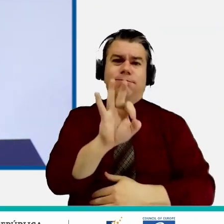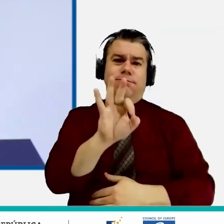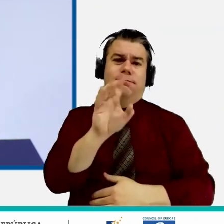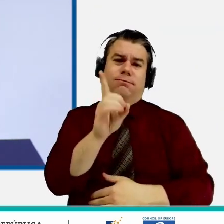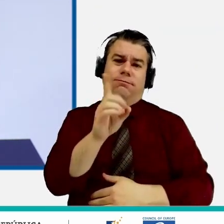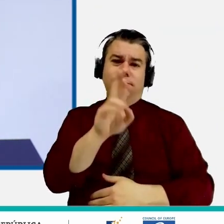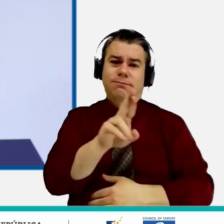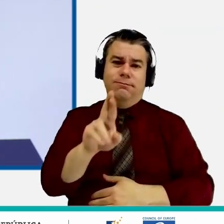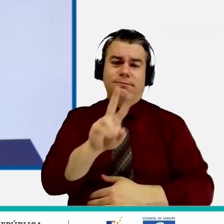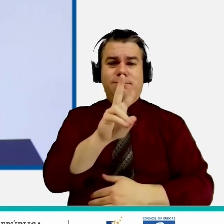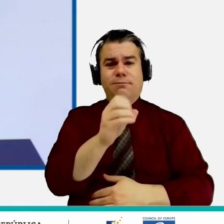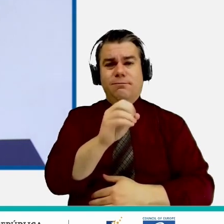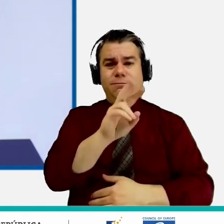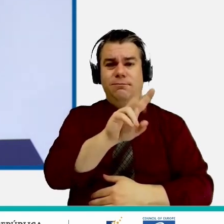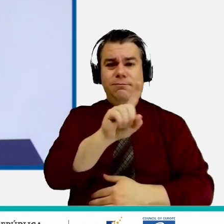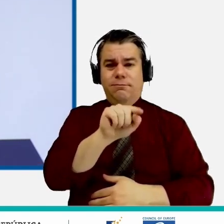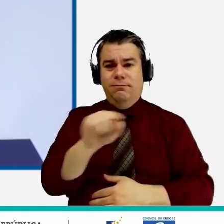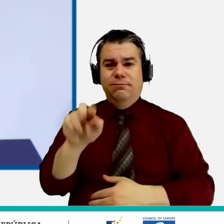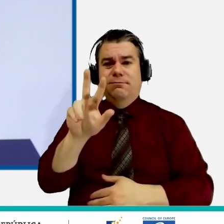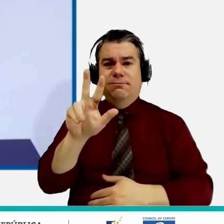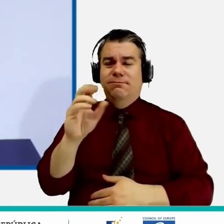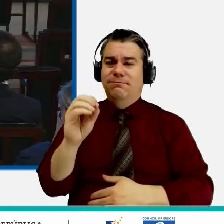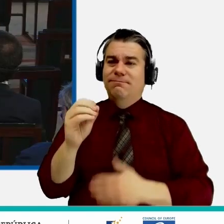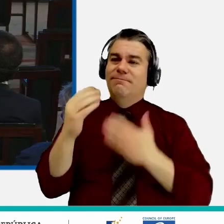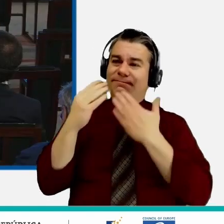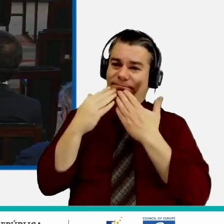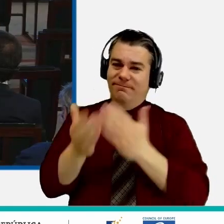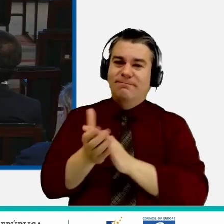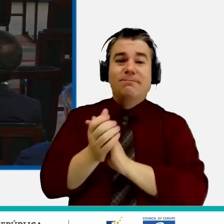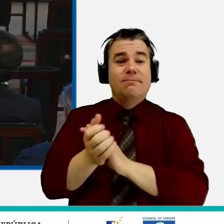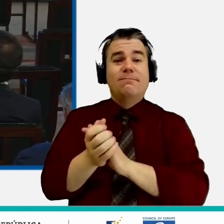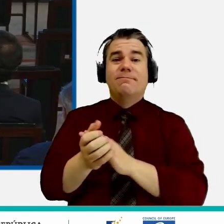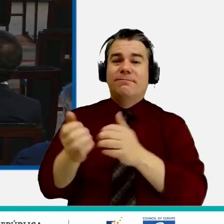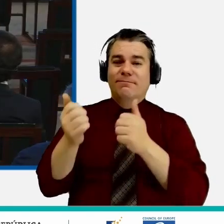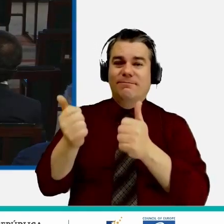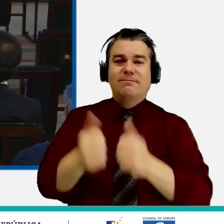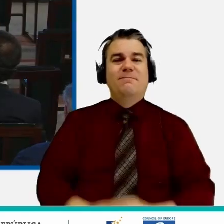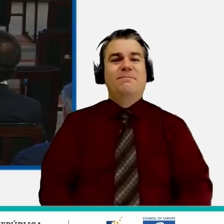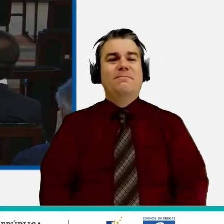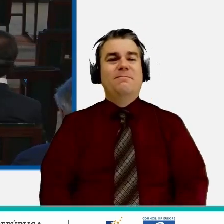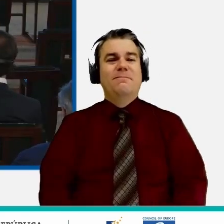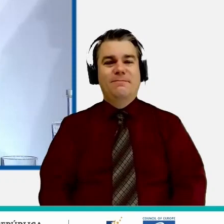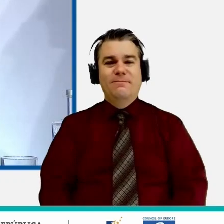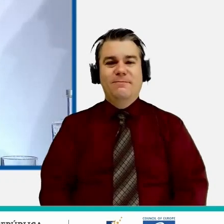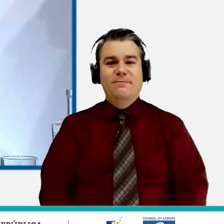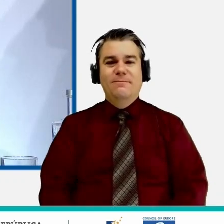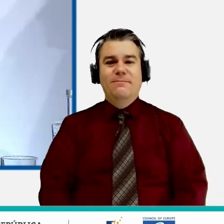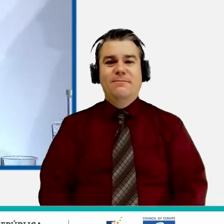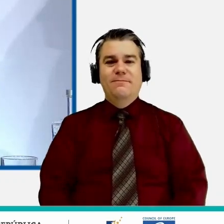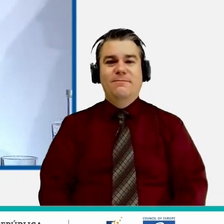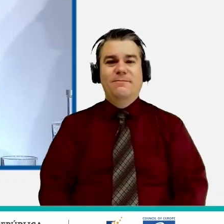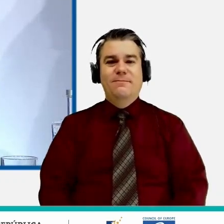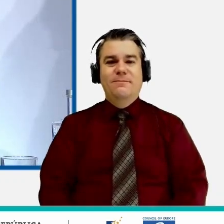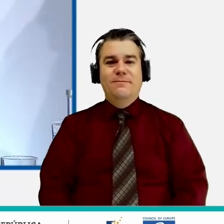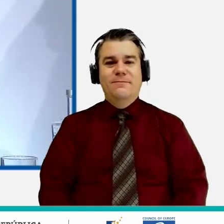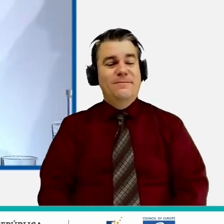эту большую работу. Thank you, спасибо. Thank you so much, Mr. Ukashev. We have 7 minutes left